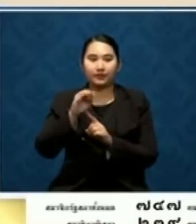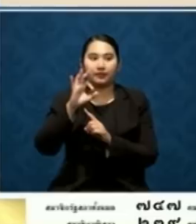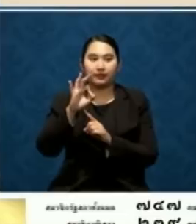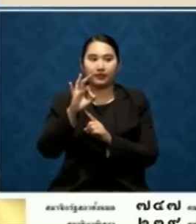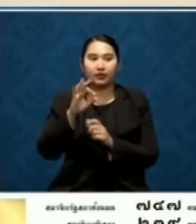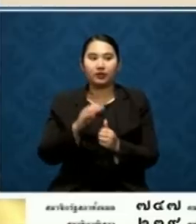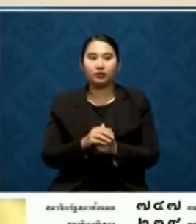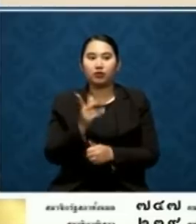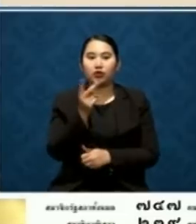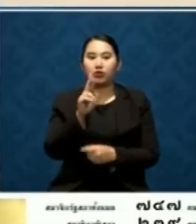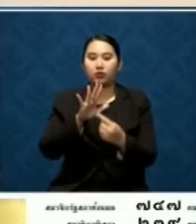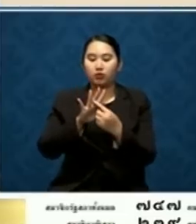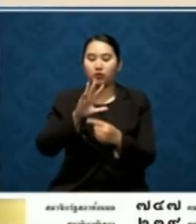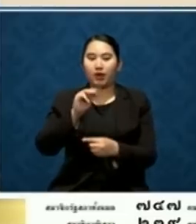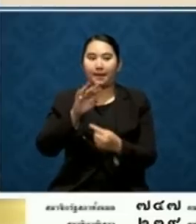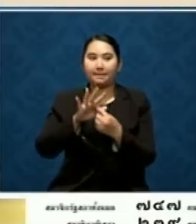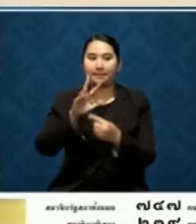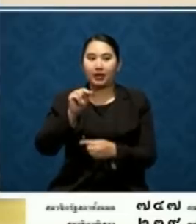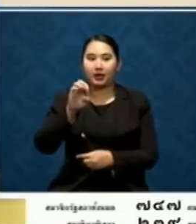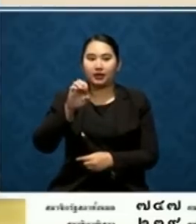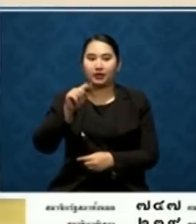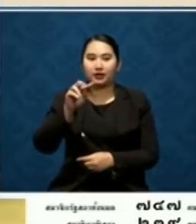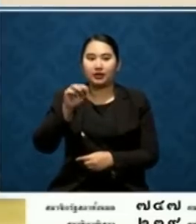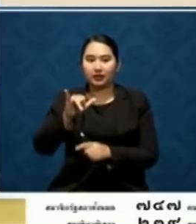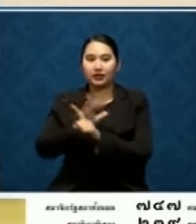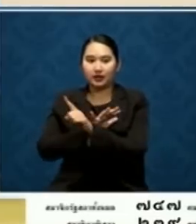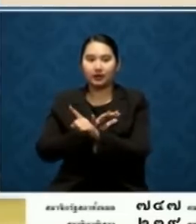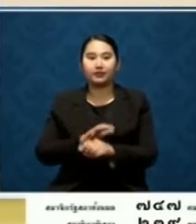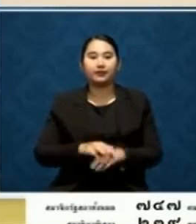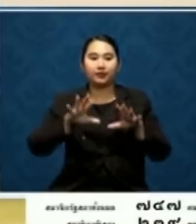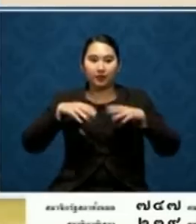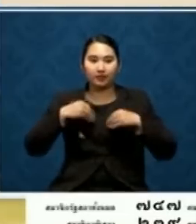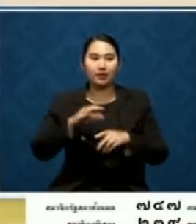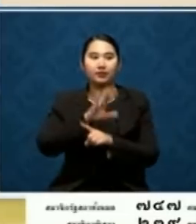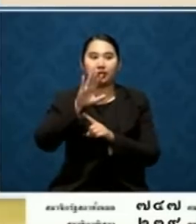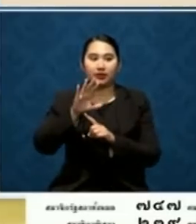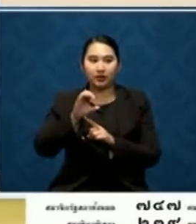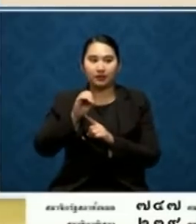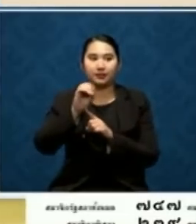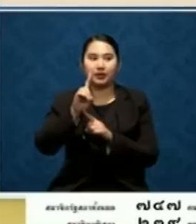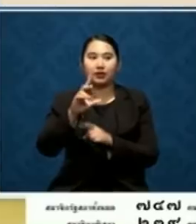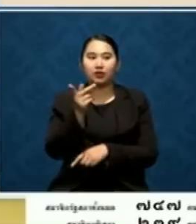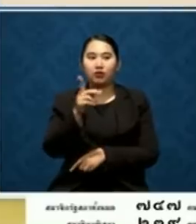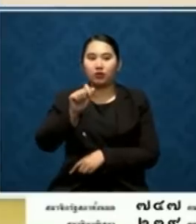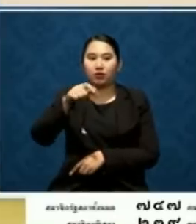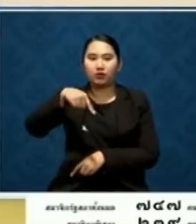พุ่ม เห็นชอบครับ 51นายคอซีมามุ เห็นชอบครับ